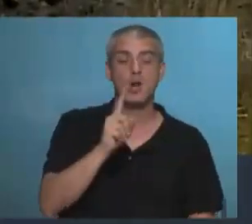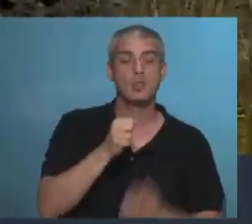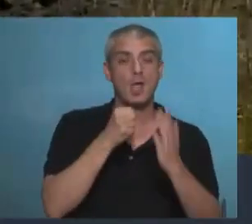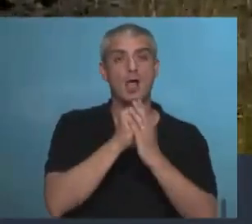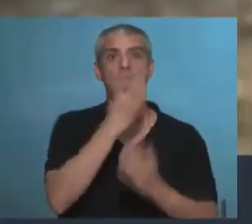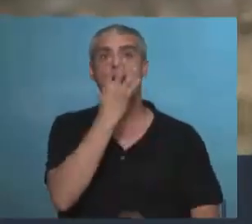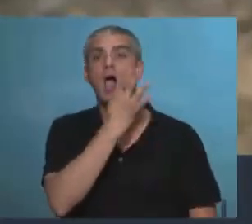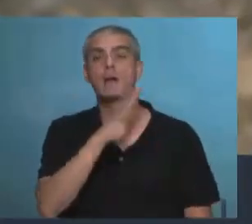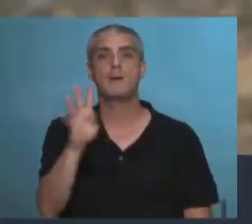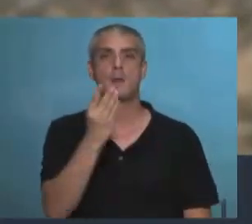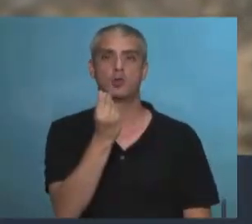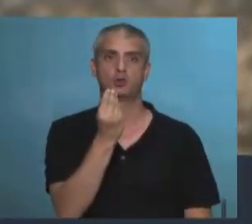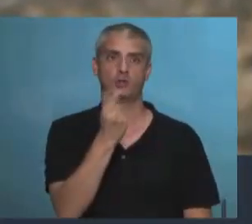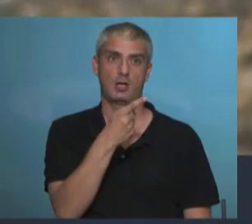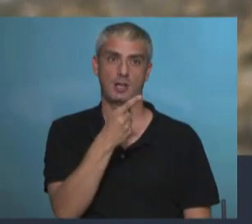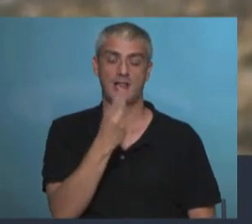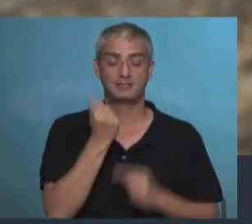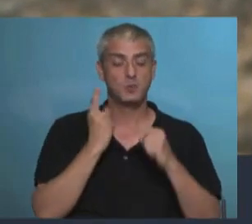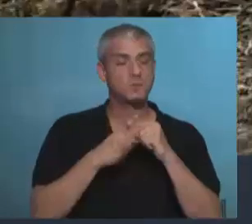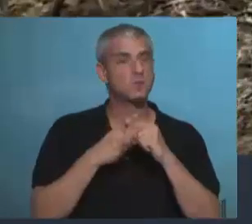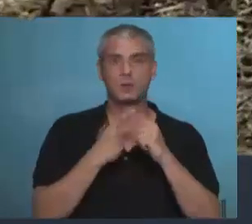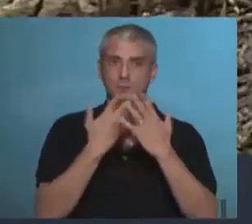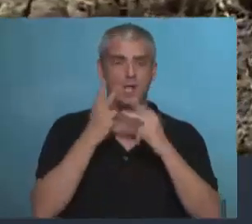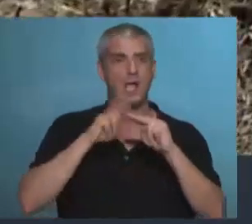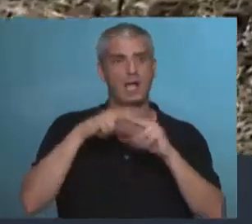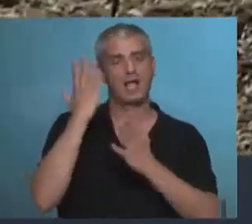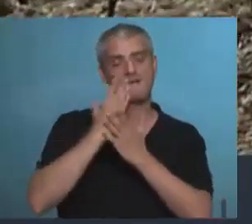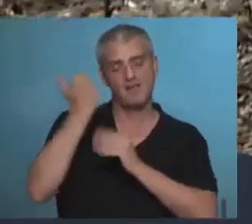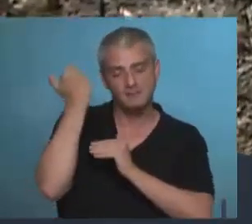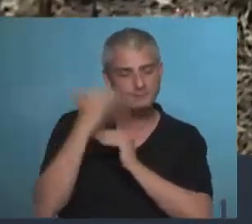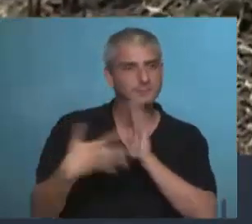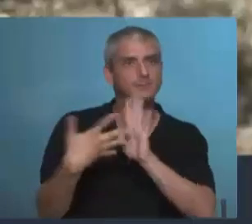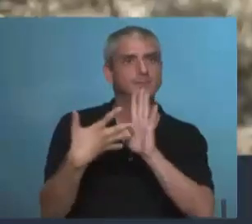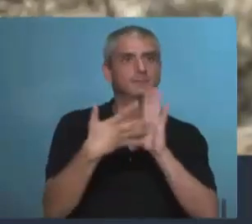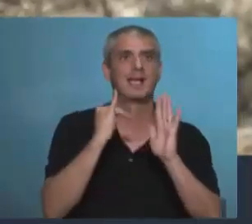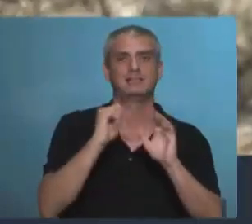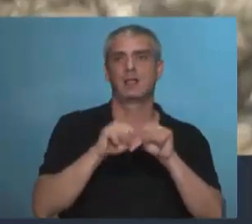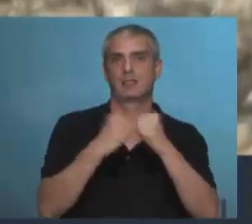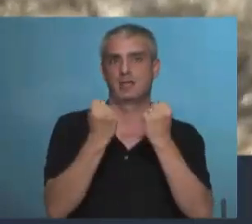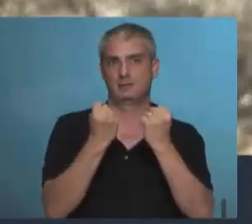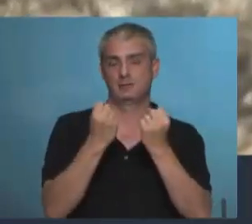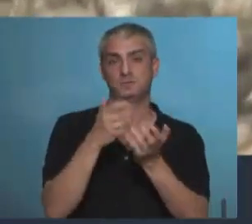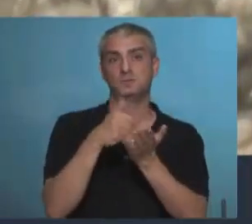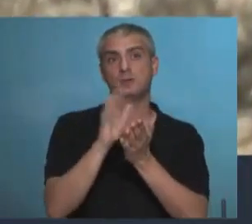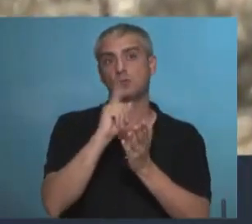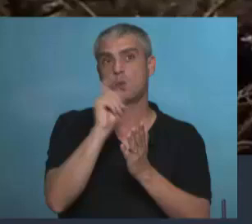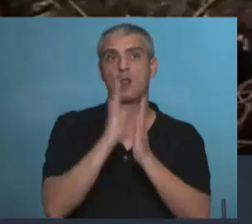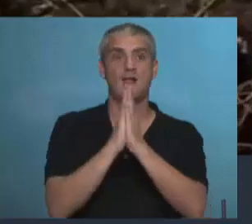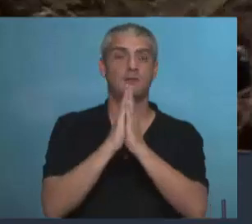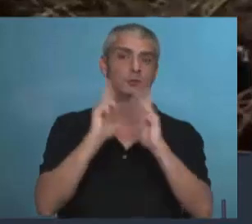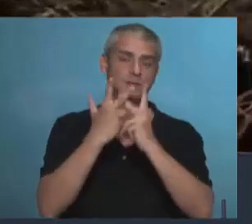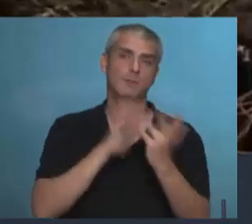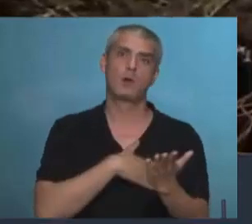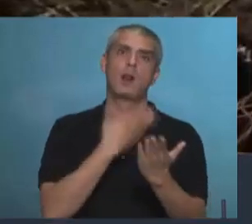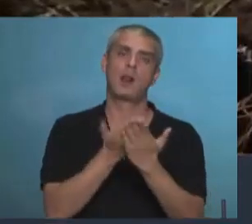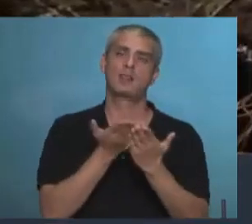מיליון שקלים, והסכום המדויק יתברר לאחר שיסיימו לעמוד את הנזקים. בהמשך אולי יבקשו מהציבור להתנדב